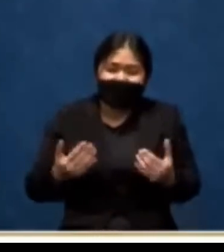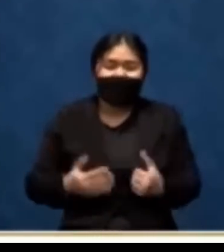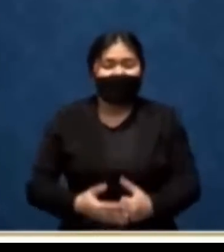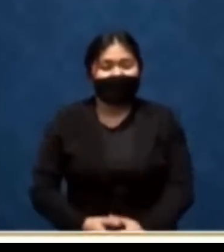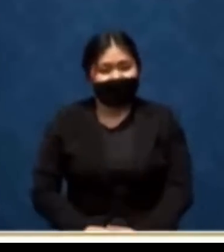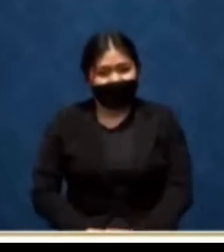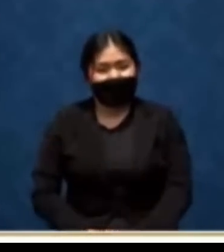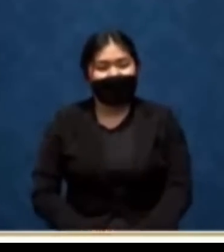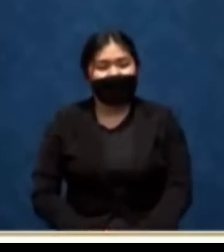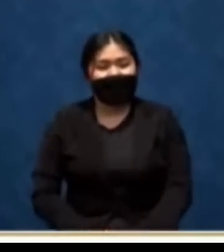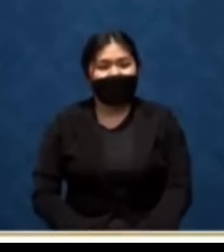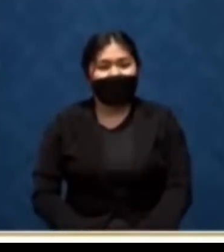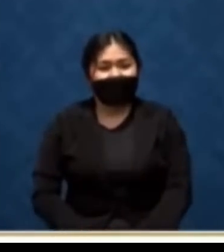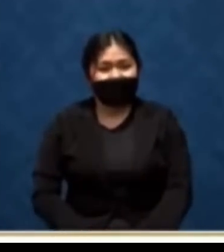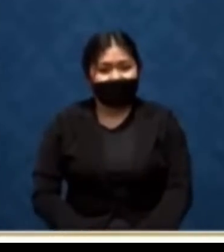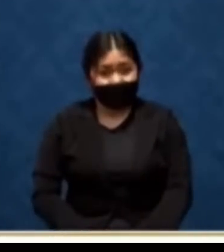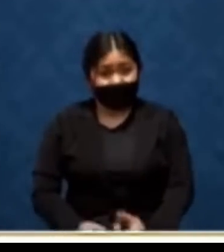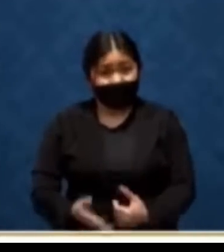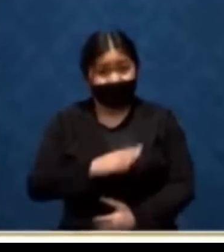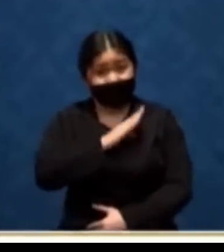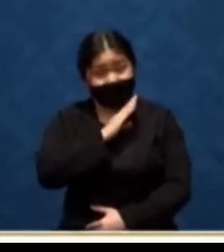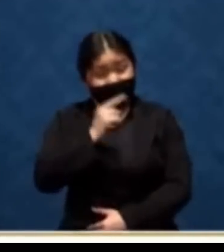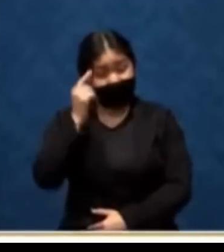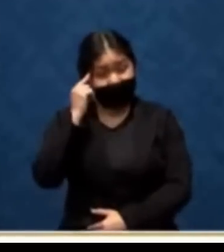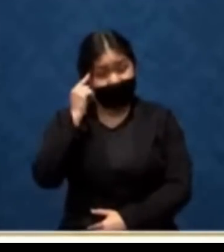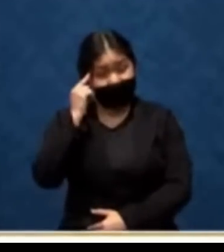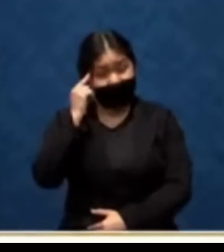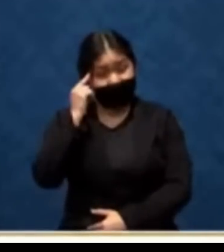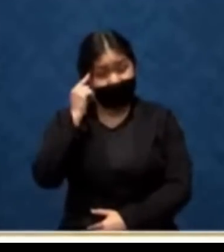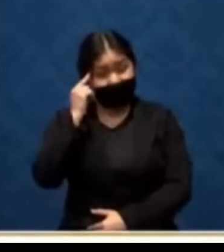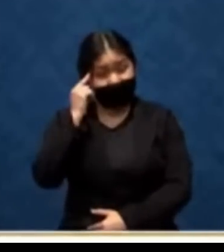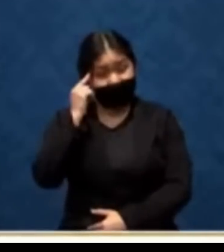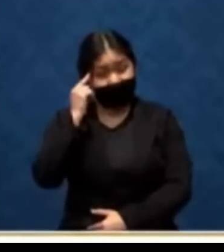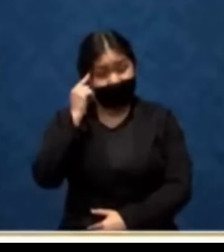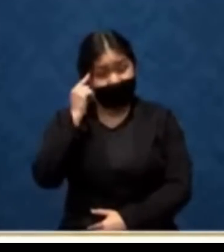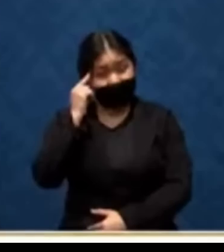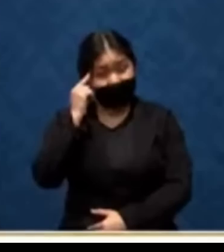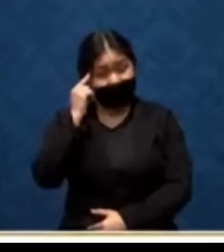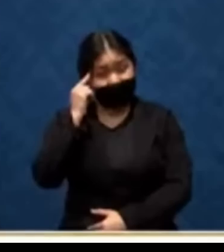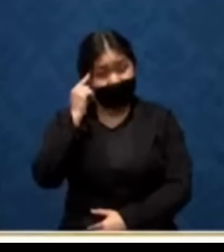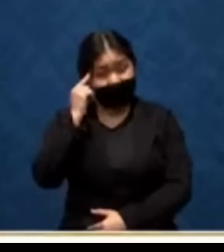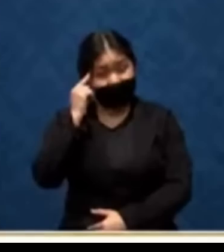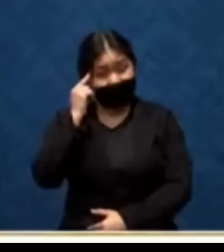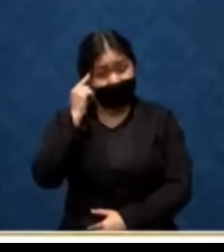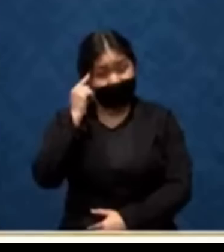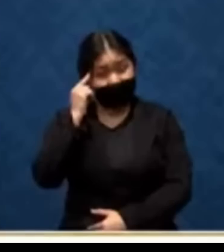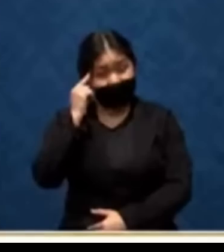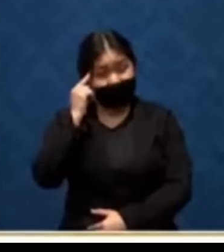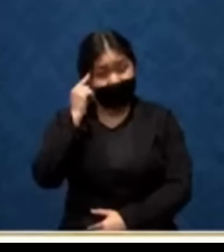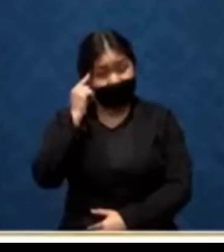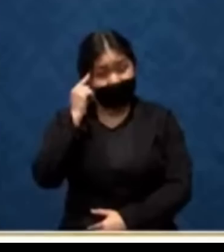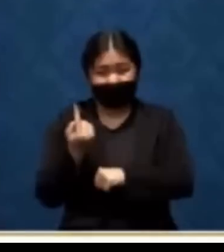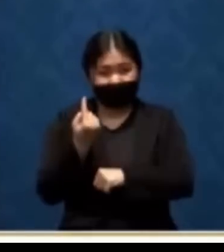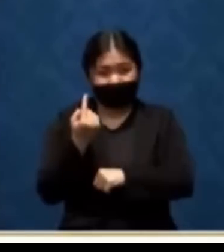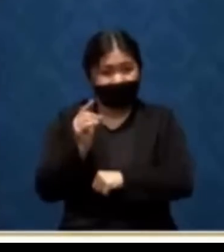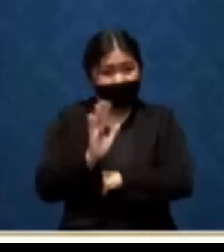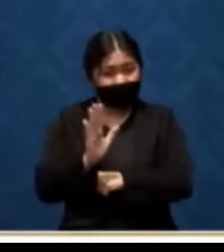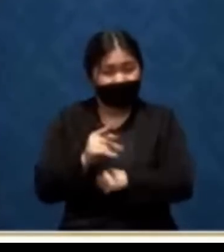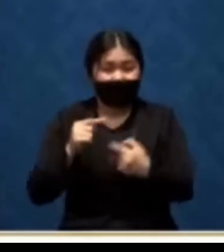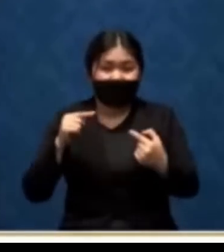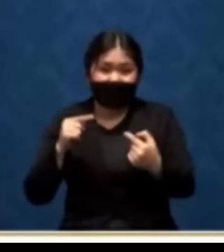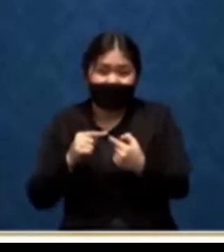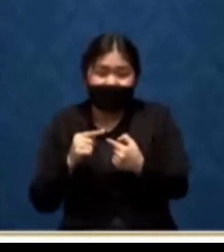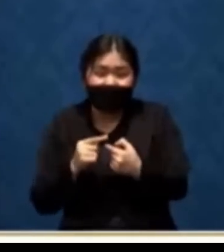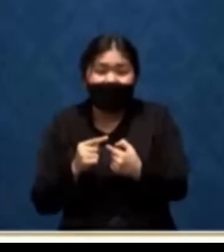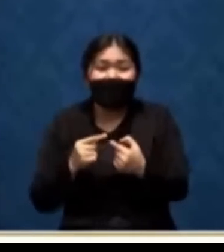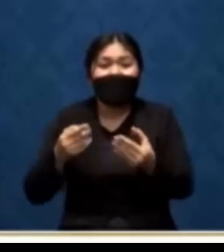ครับแล้วอย่าคิดว่าหยูซินฉีก็แค่พวกโฆษณาเกินจริงเท่านั้นไม่ได้ไปเปิดผับ